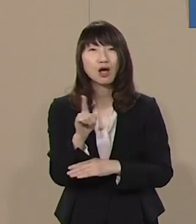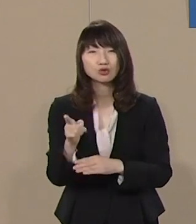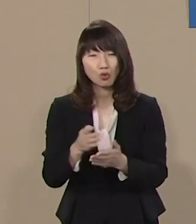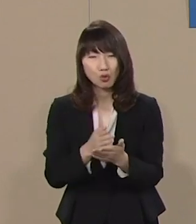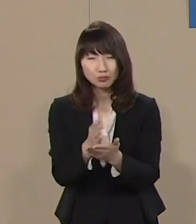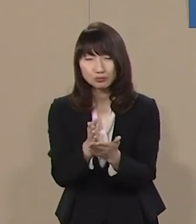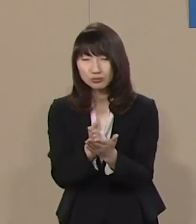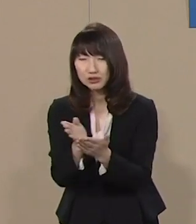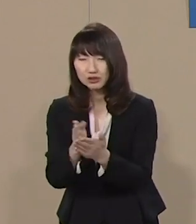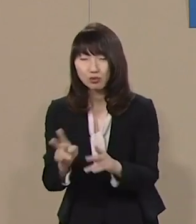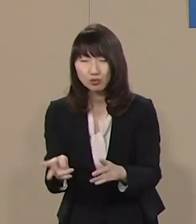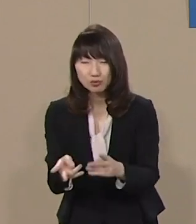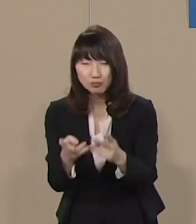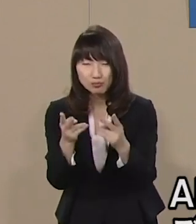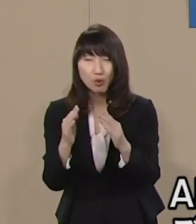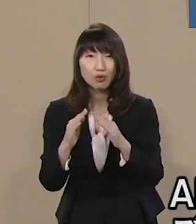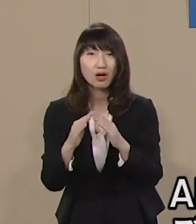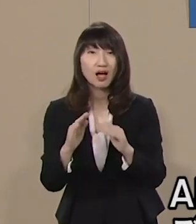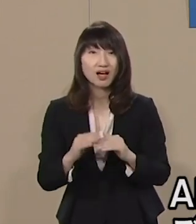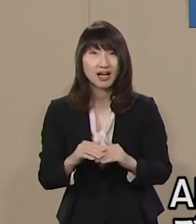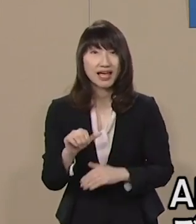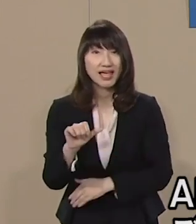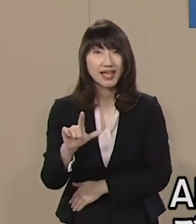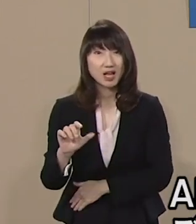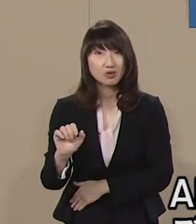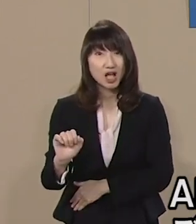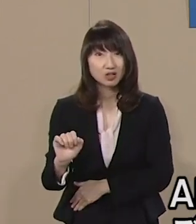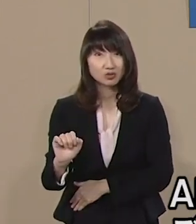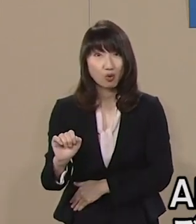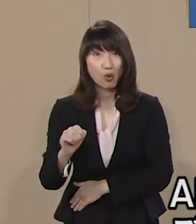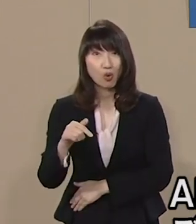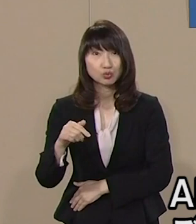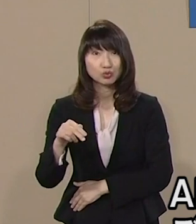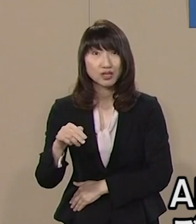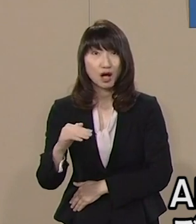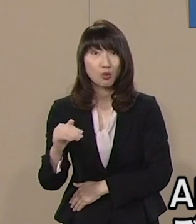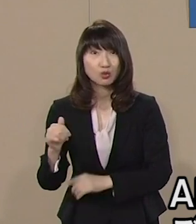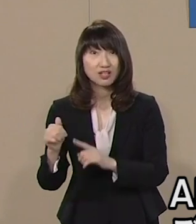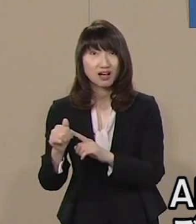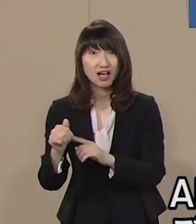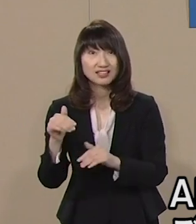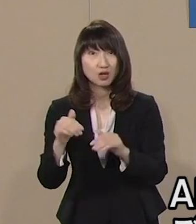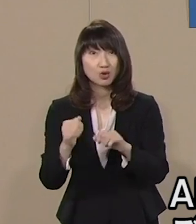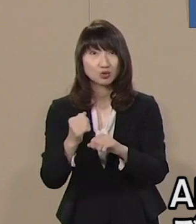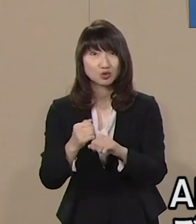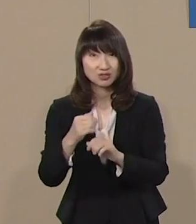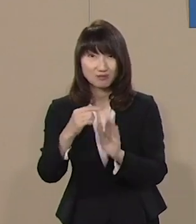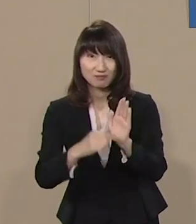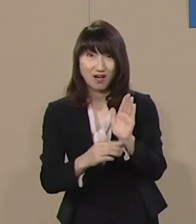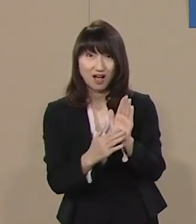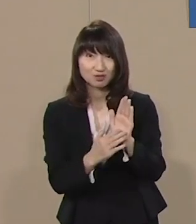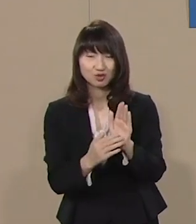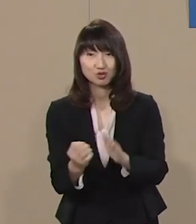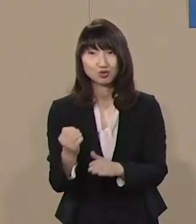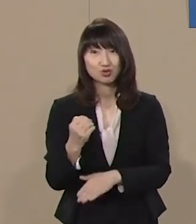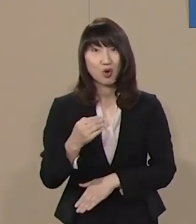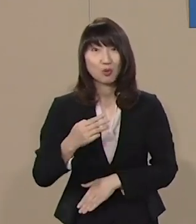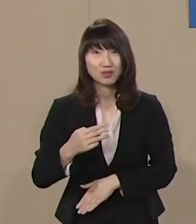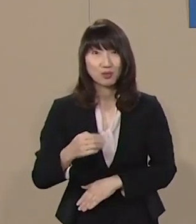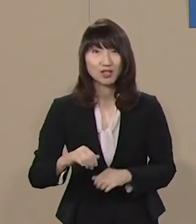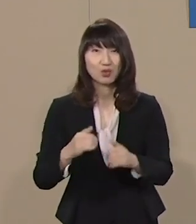道のスペシャリストですals の船子さんが今回のご自身の選挙で作ったキャッチコピー強みは